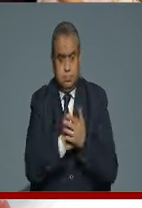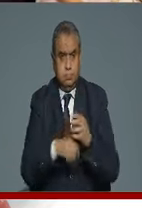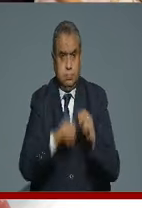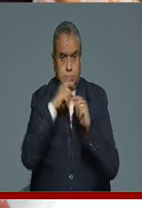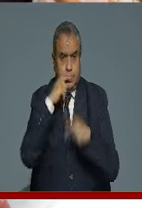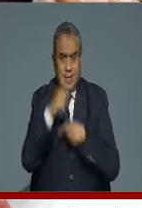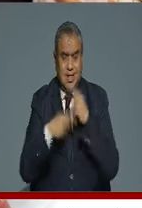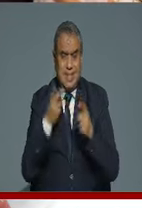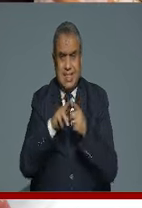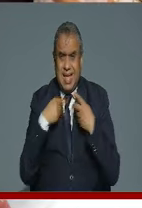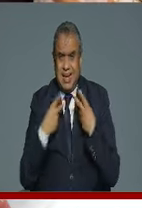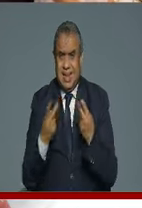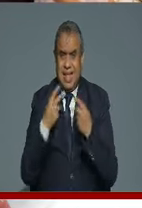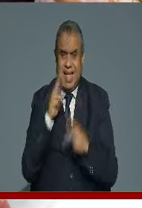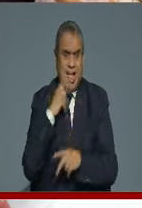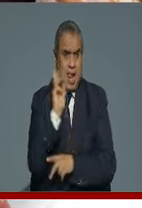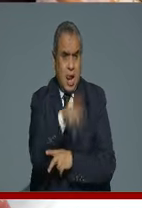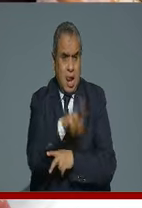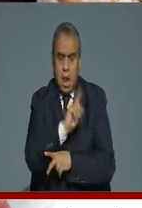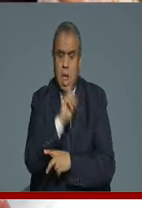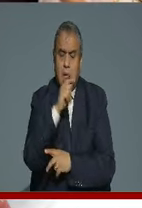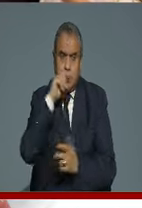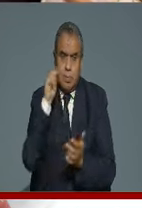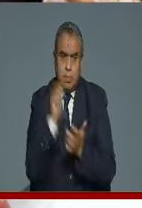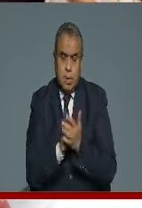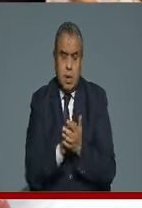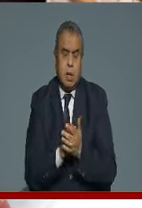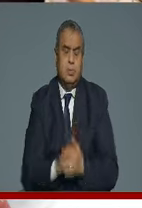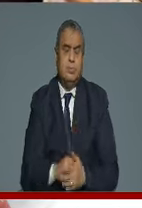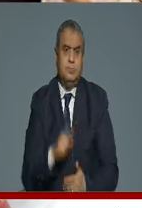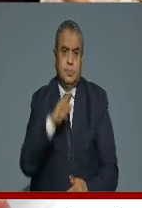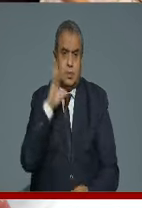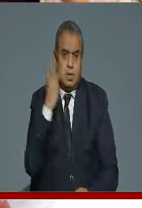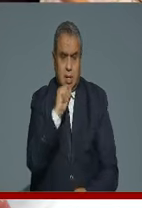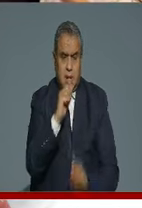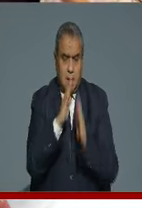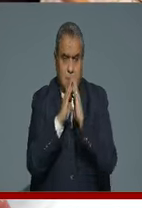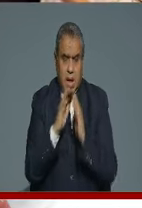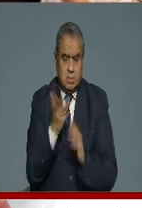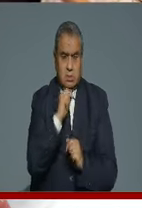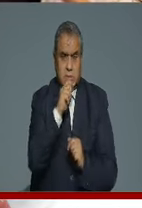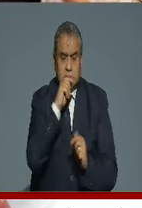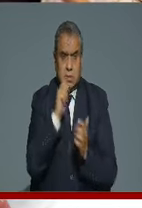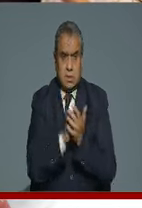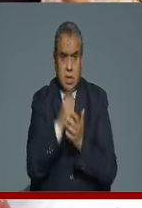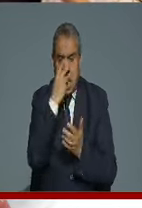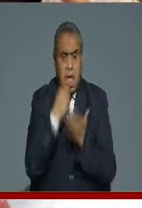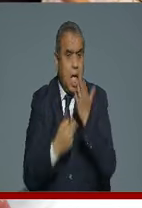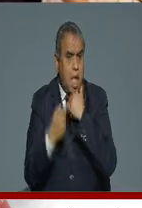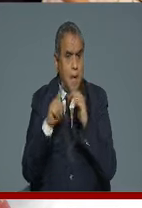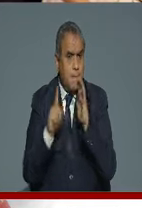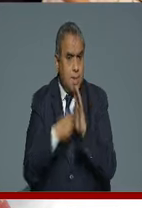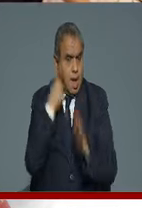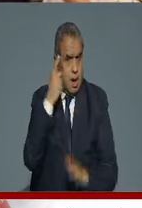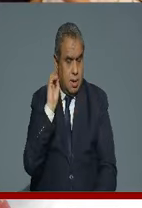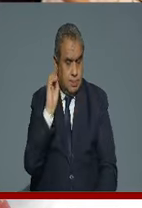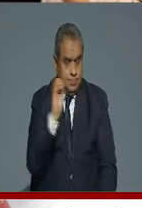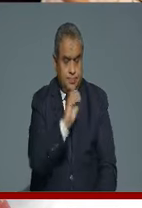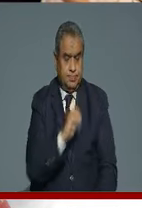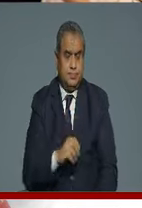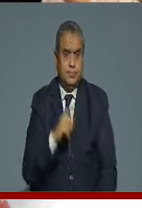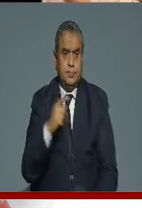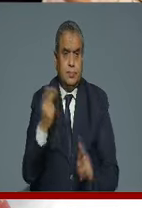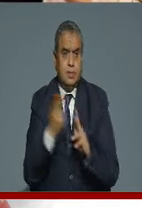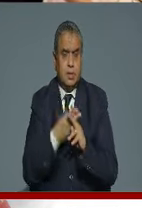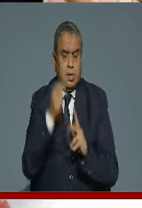تانية. لا لا، احنا مش، انا قلت لكم مره قبل كده، احنا ناس